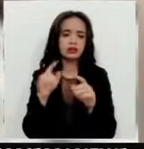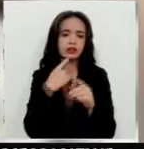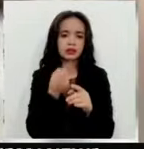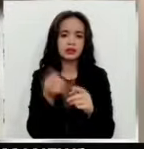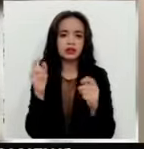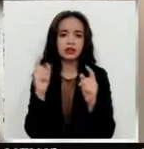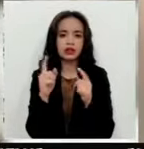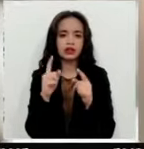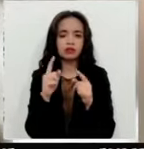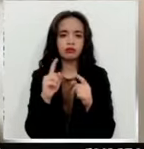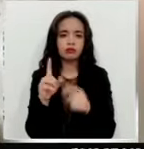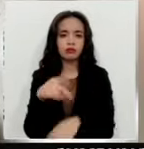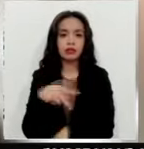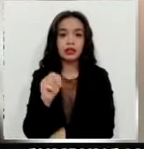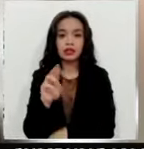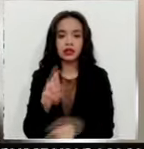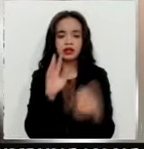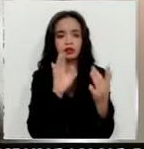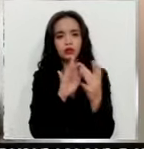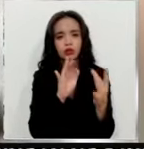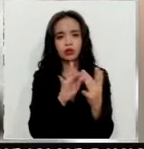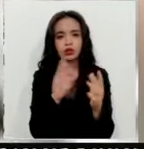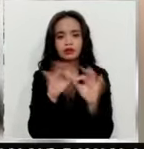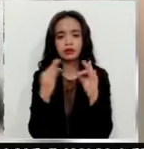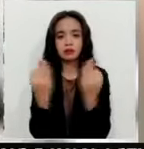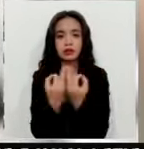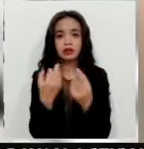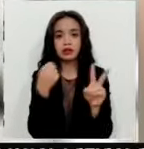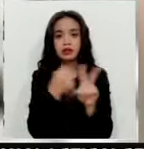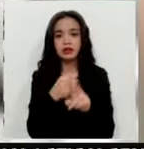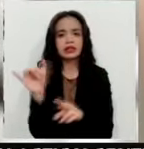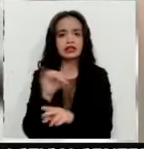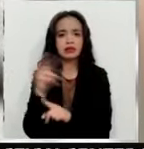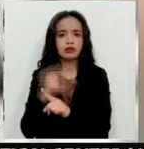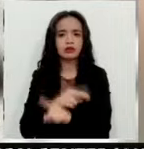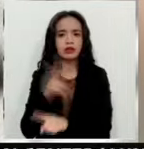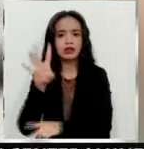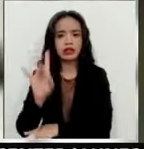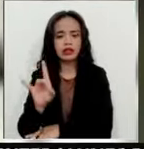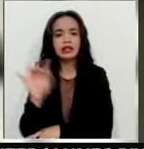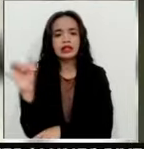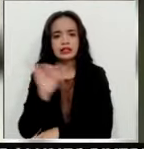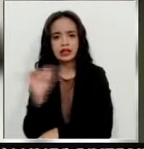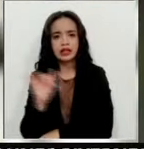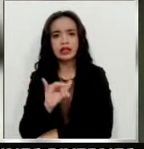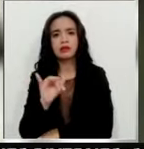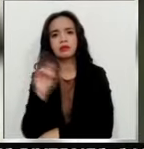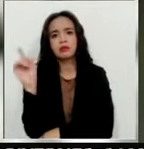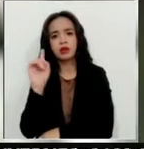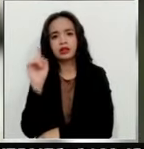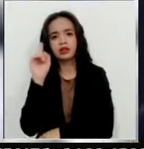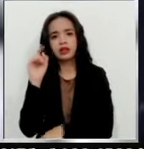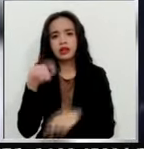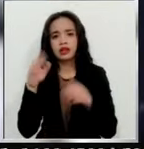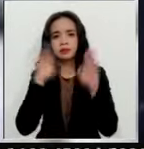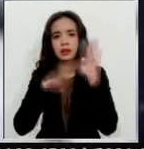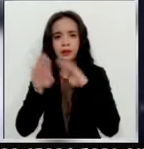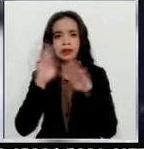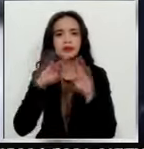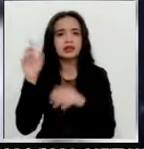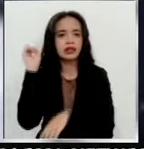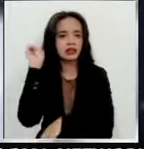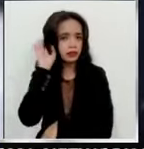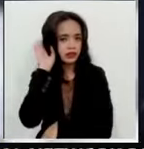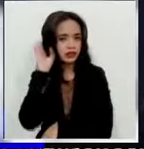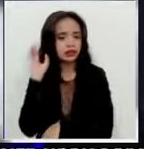na ang PNR sa pamilya ng biktima. Nitong November 28, isa ring lalaking may problema sa pandinig ang nasawi matapos masagasaan ng tren na